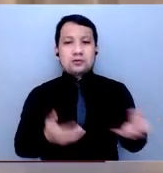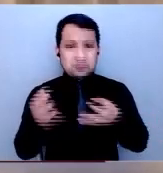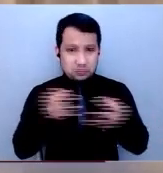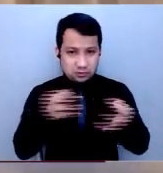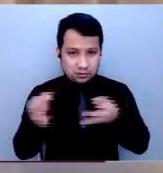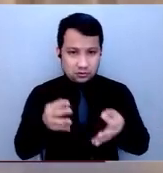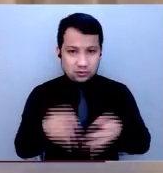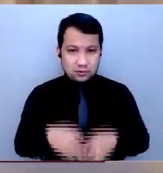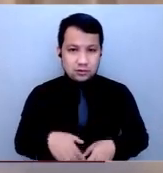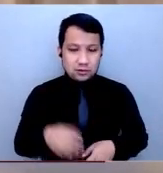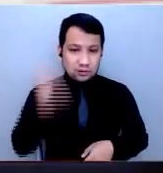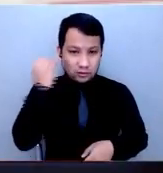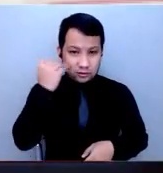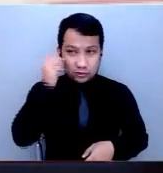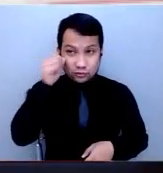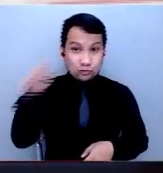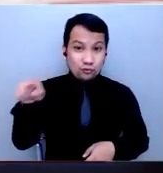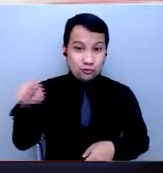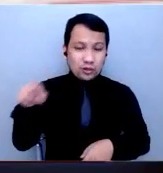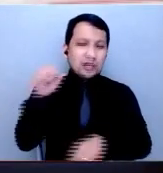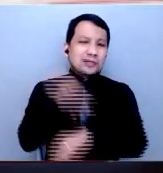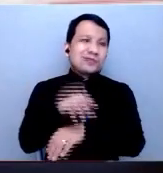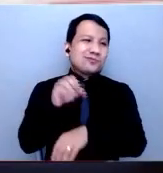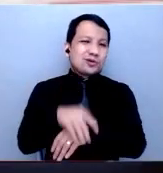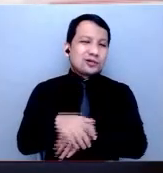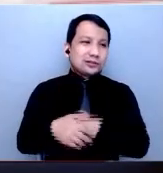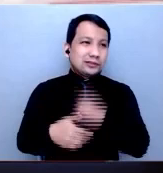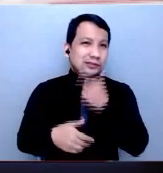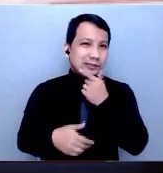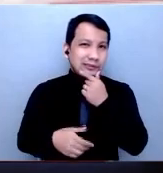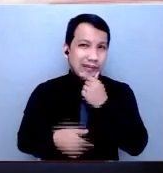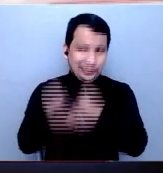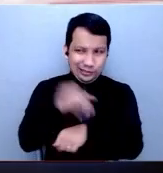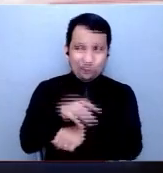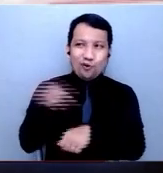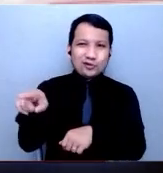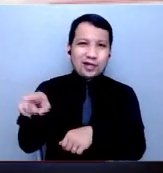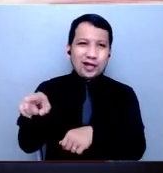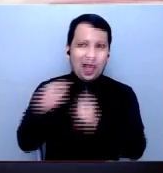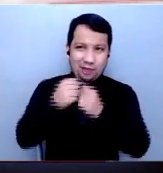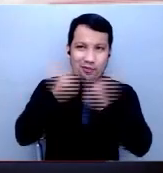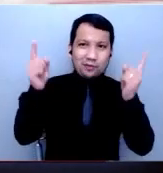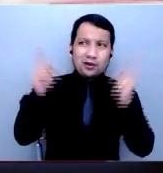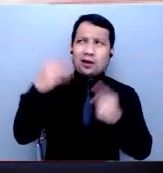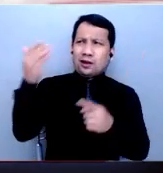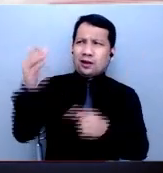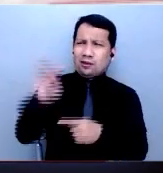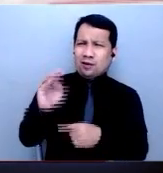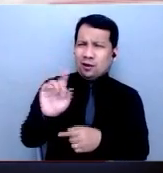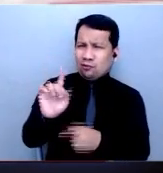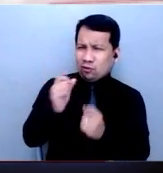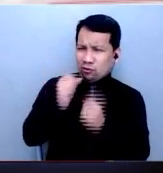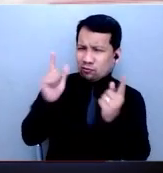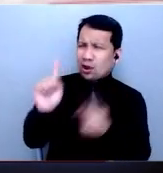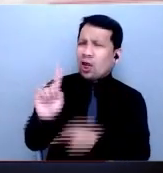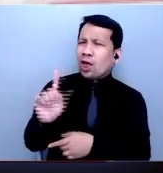si Joey talagang chismosa yan. Alam niya yung bitin na meron surprise sa Lunes. Ano surprise, Joey?